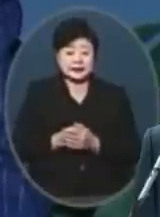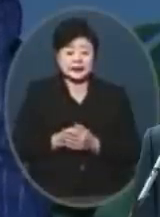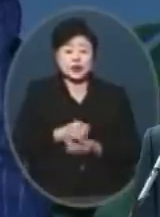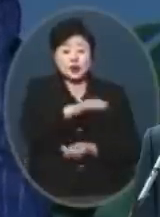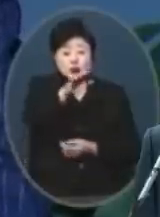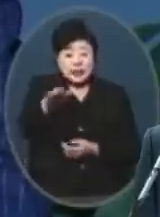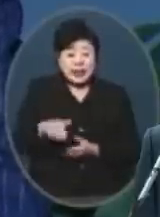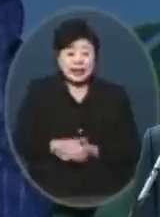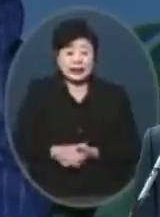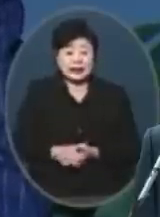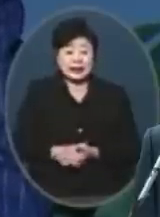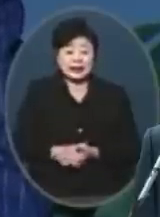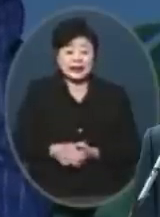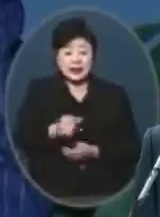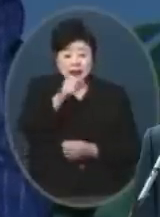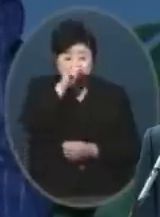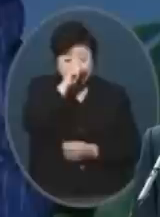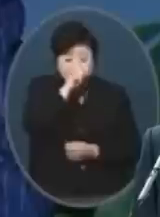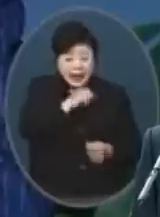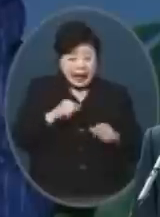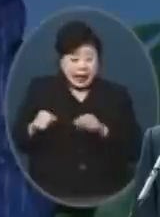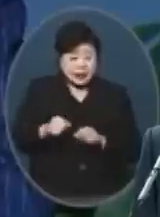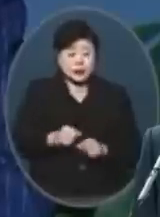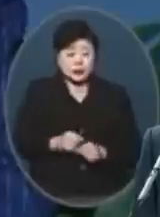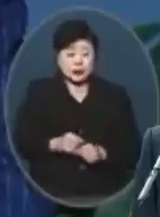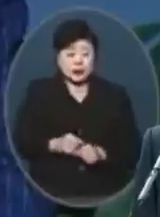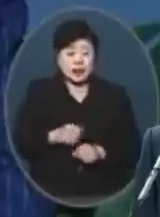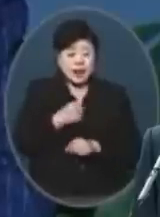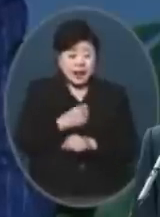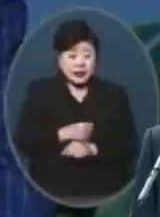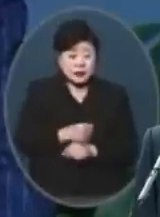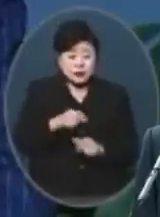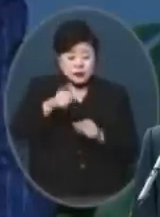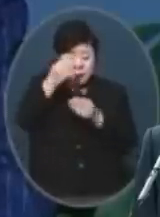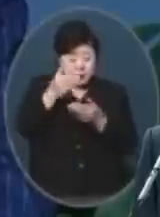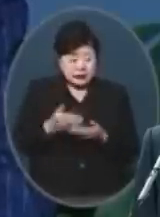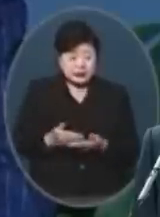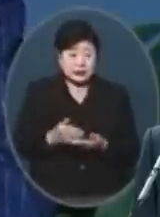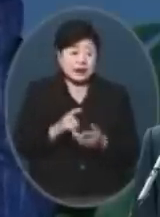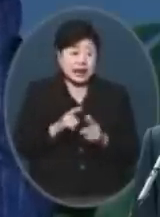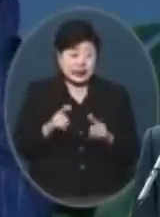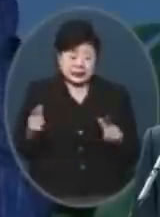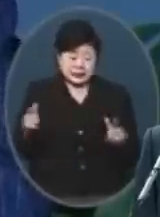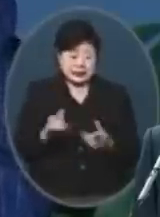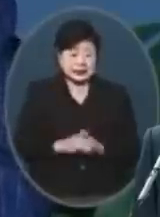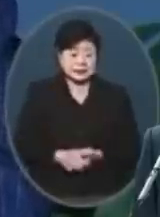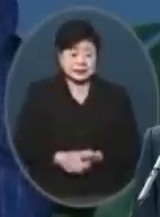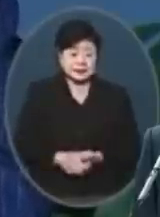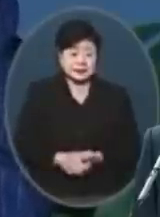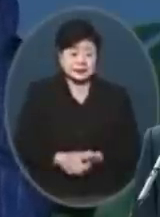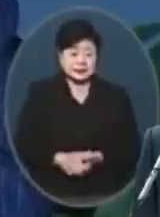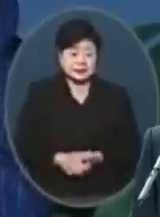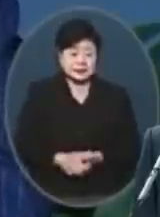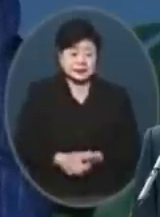우리가 선한 어떤 행위를 해서 구원을 받았다고 말할 수 없는 것은